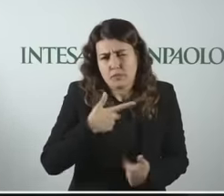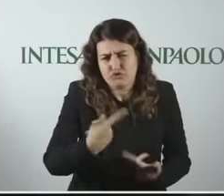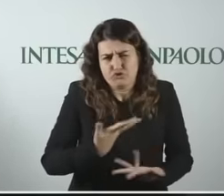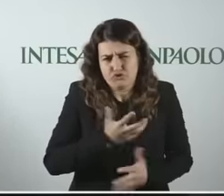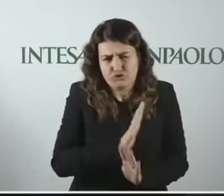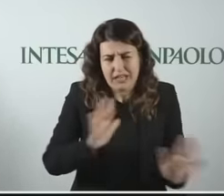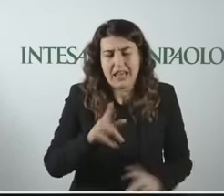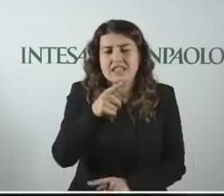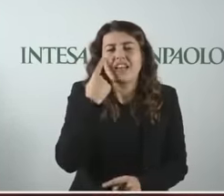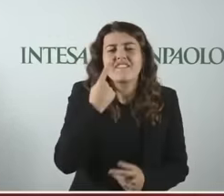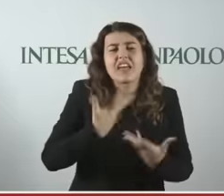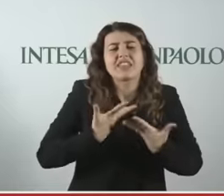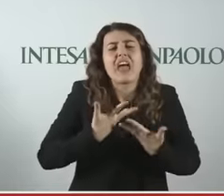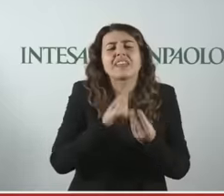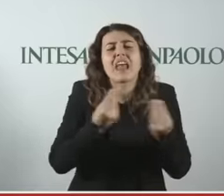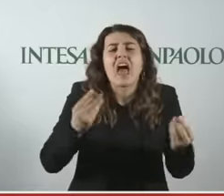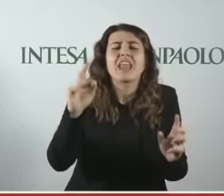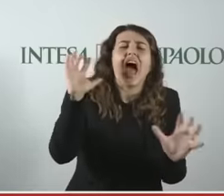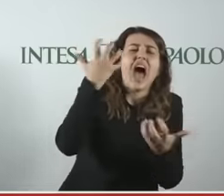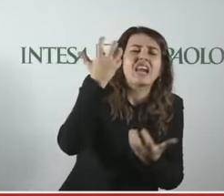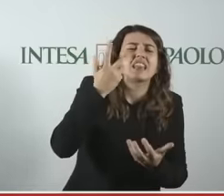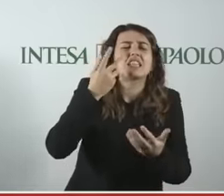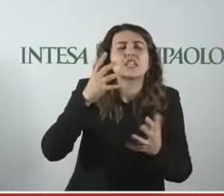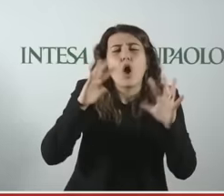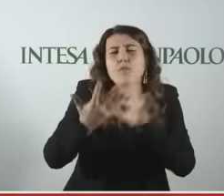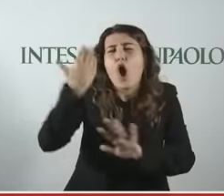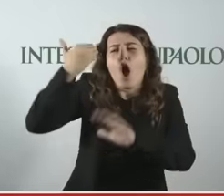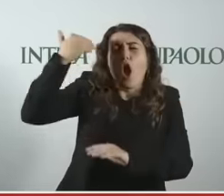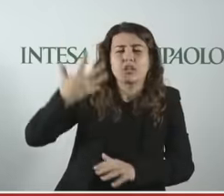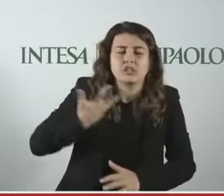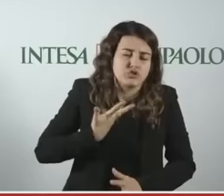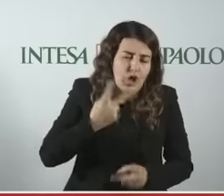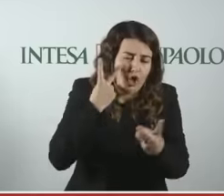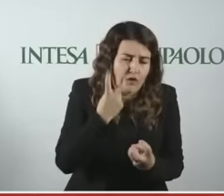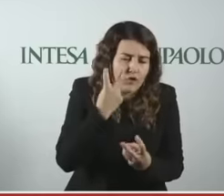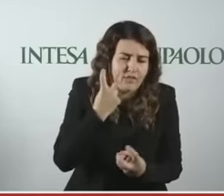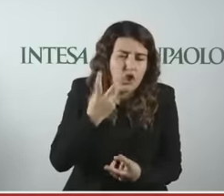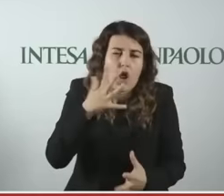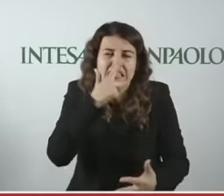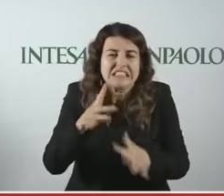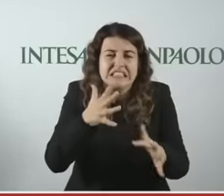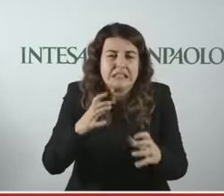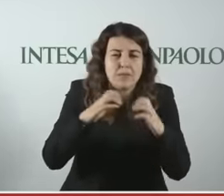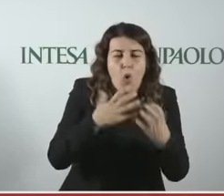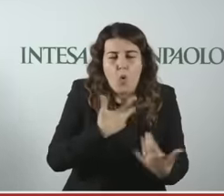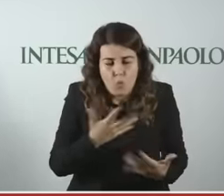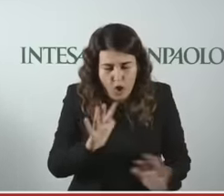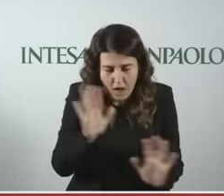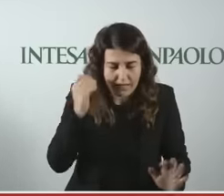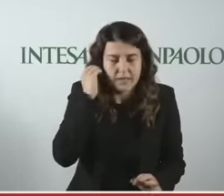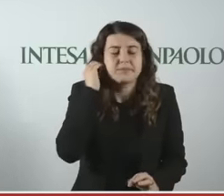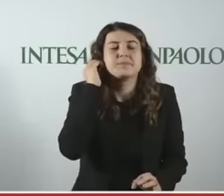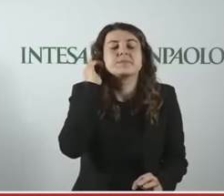rassegna l'infinita produzione artistica del mondo antico ogni tanto Trova qualcosa che assomiglia al nostro cuore Naturalmente